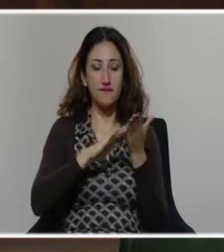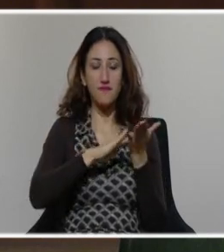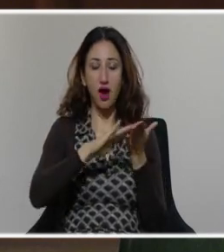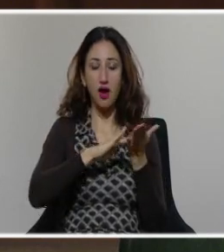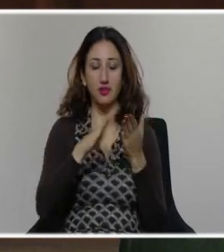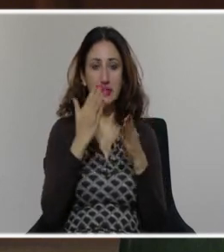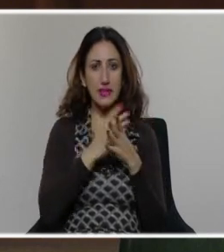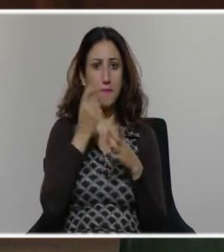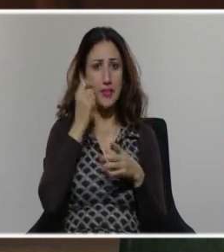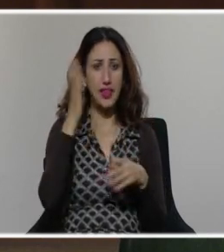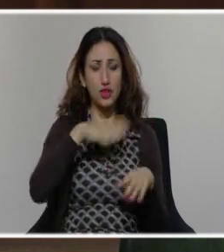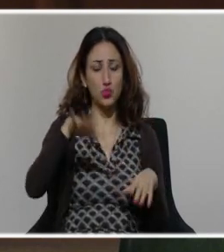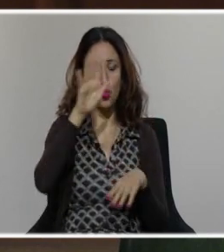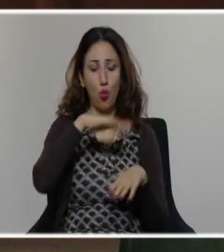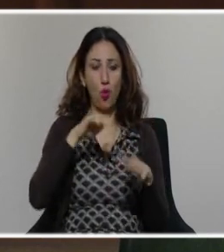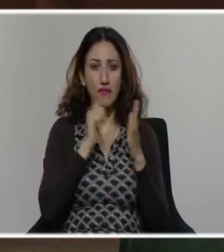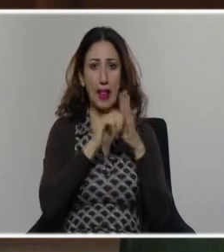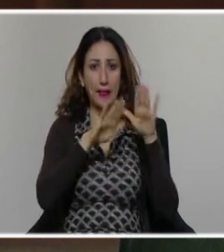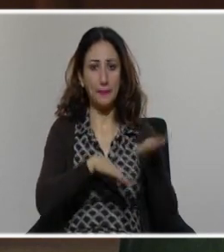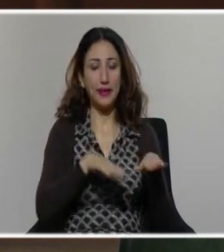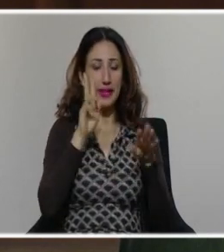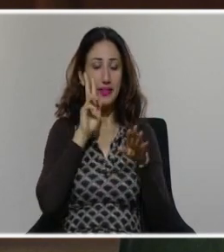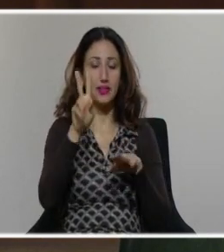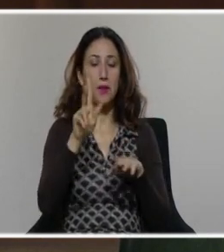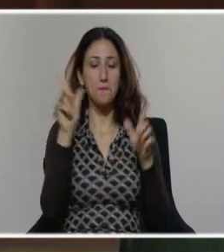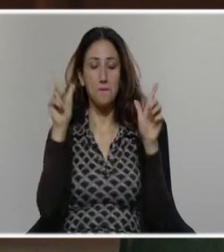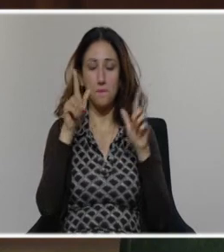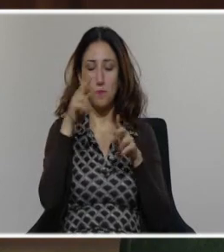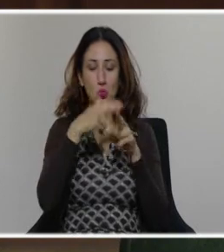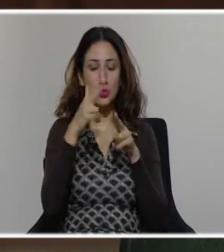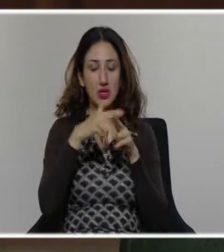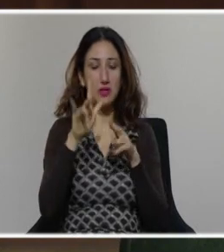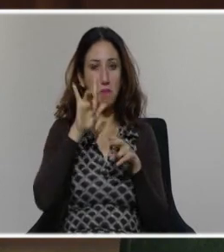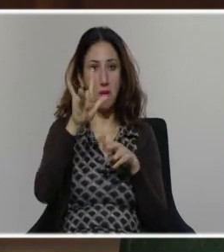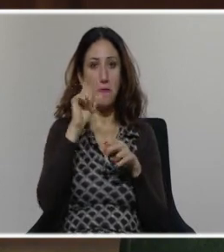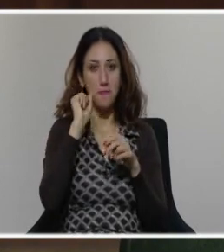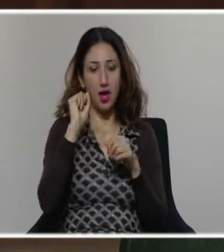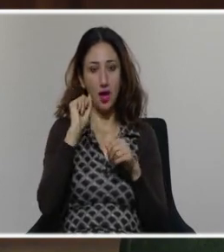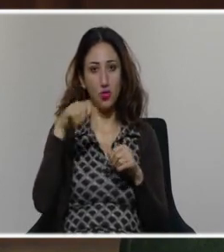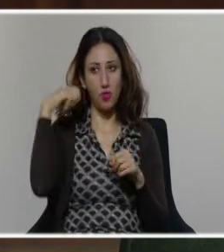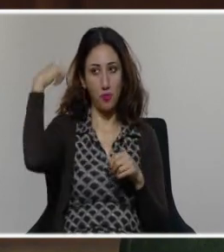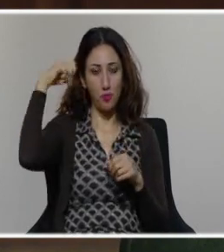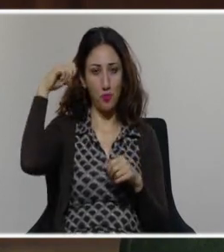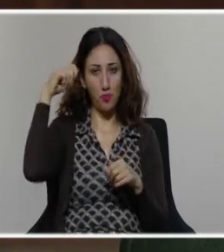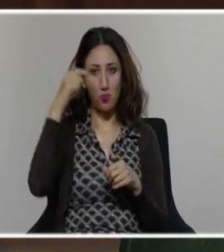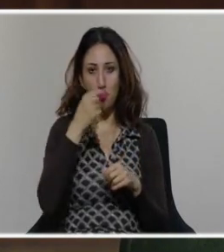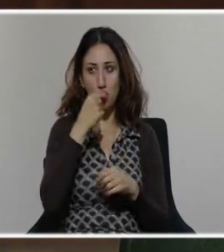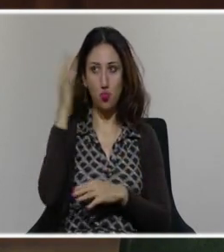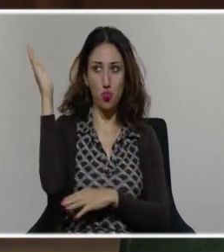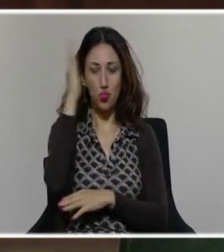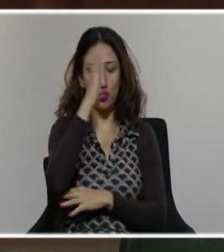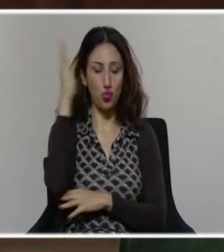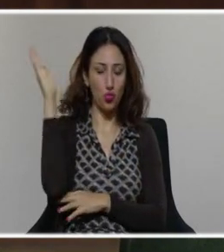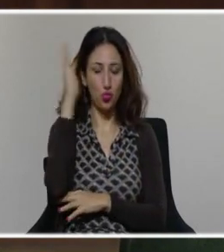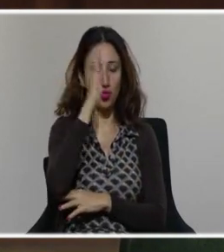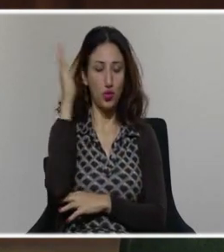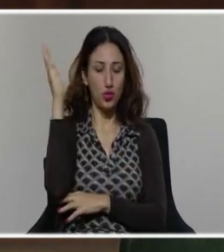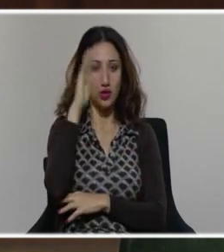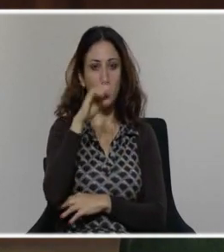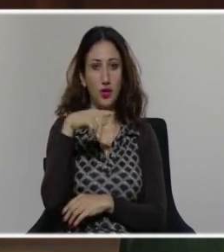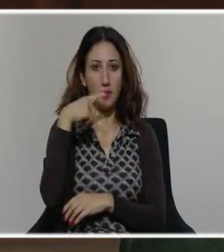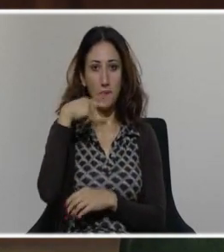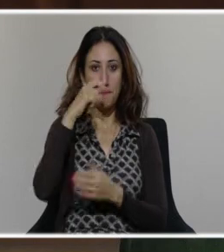واذكر ان في يوم من الايام رحمة الله عليه اللواء محمد الناظر مدير مرور القاهرة ارسل رسالة للاستاذ ممدوح